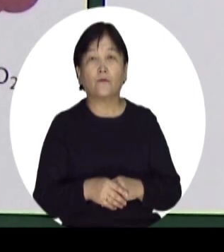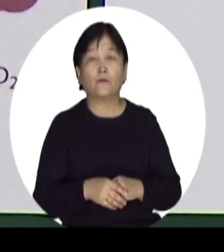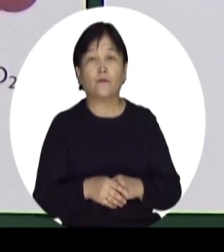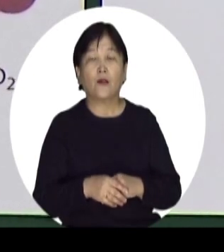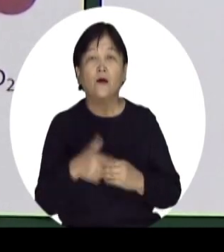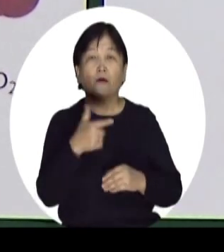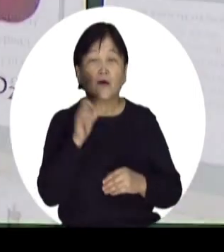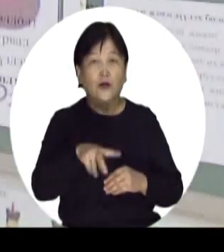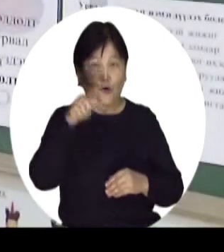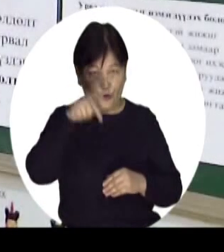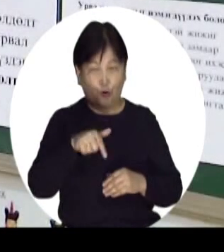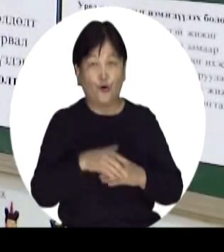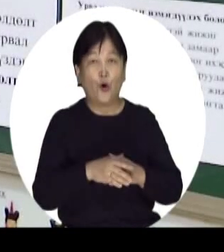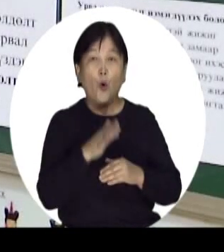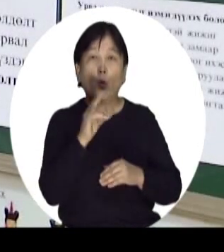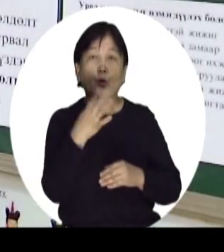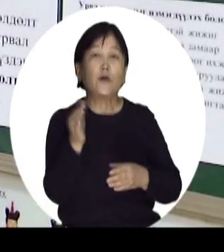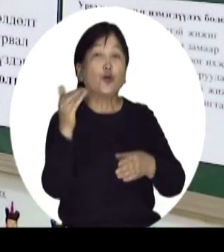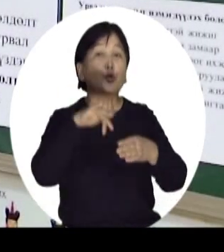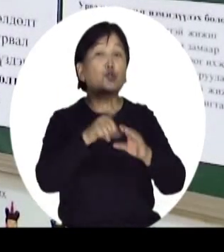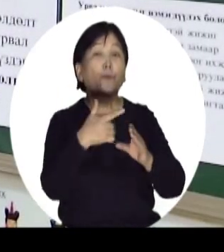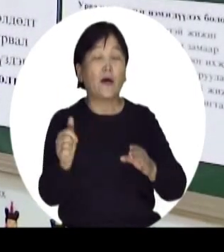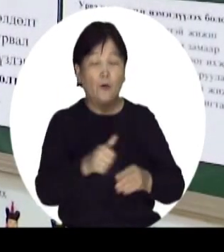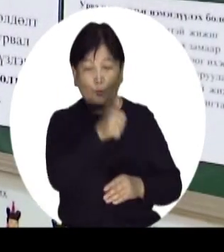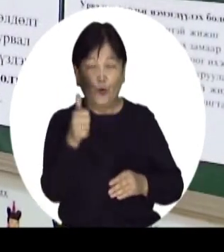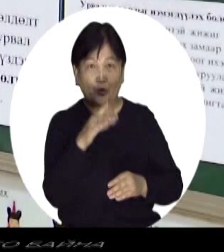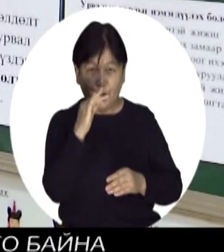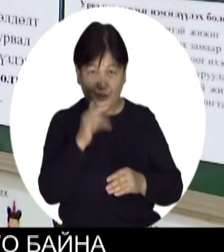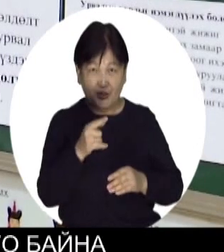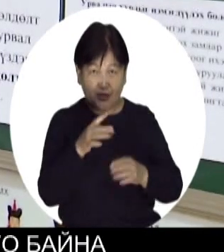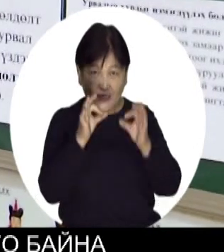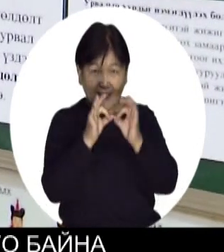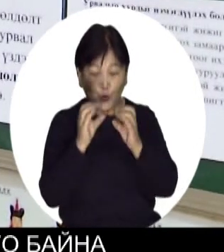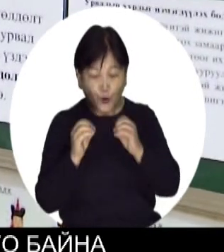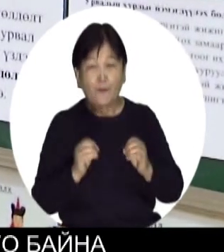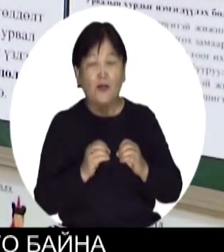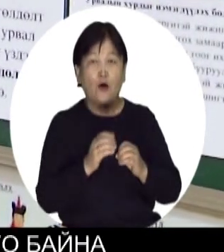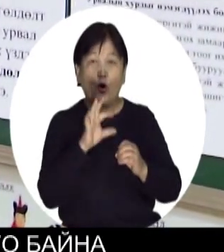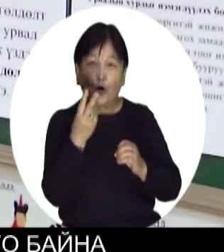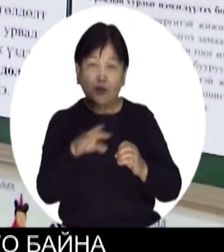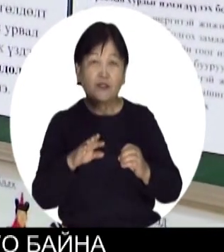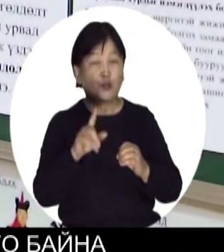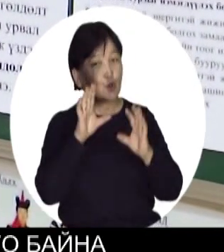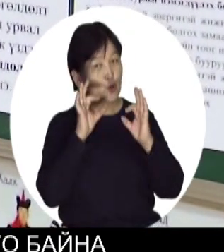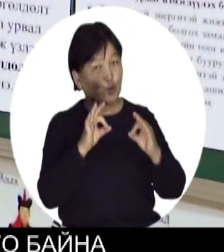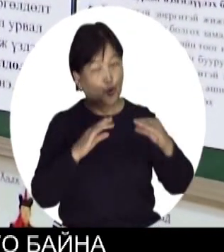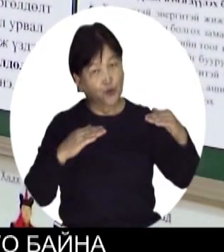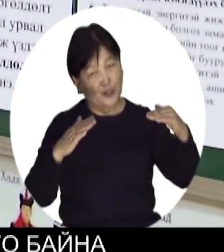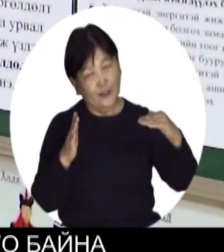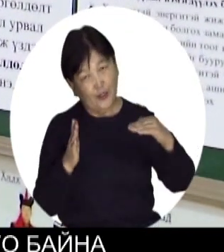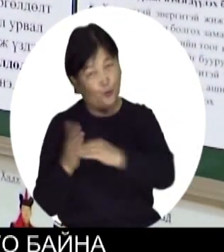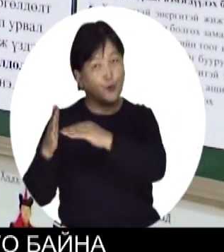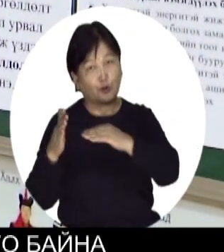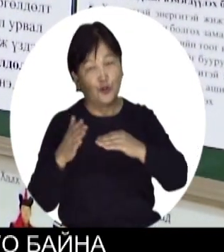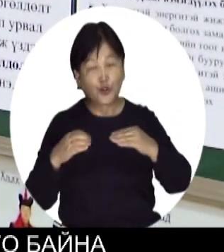За гэтэл одоо уруулд орж байгаа бүх жижиг хэсгүүд орон зайн зөв чиглэлд мөргөлдсөн тохиолдолд